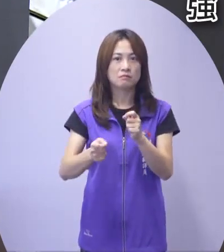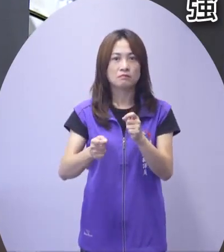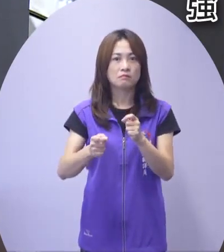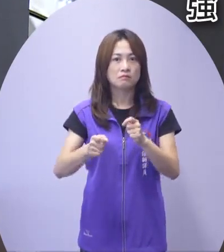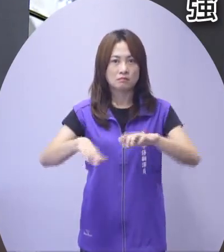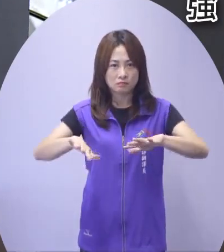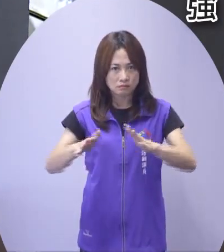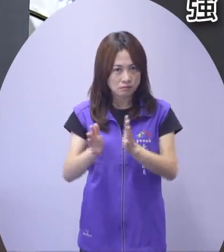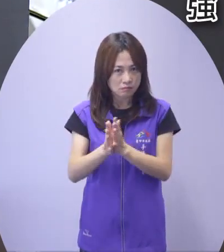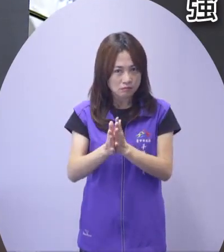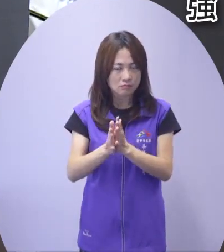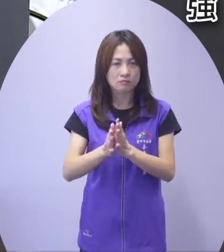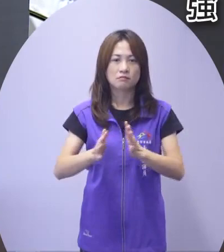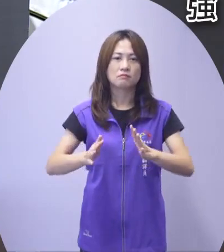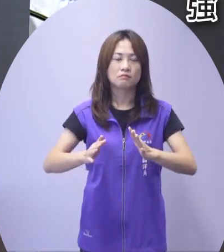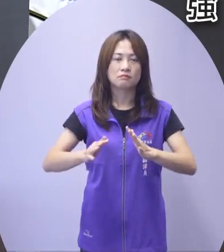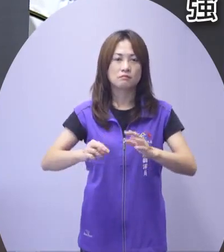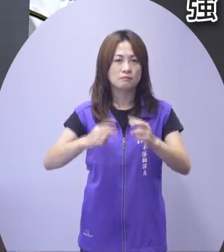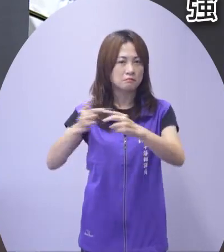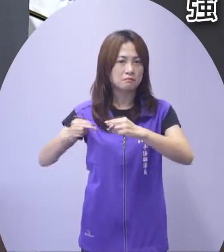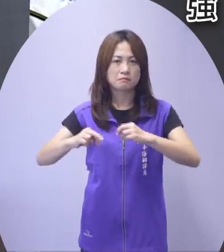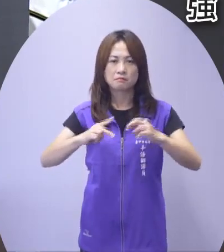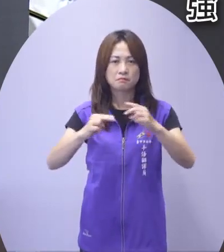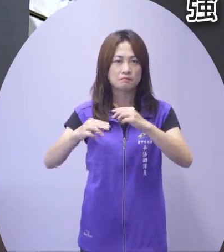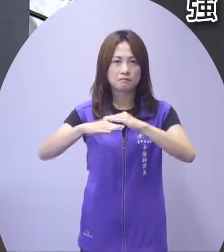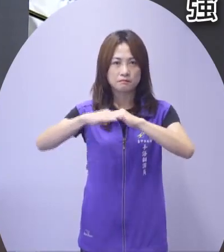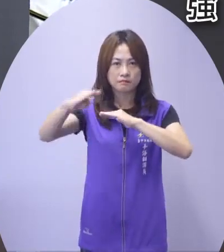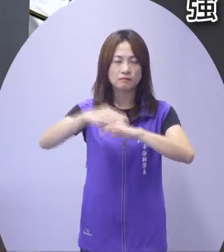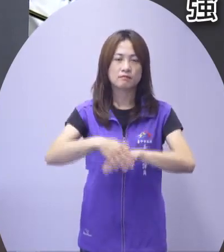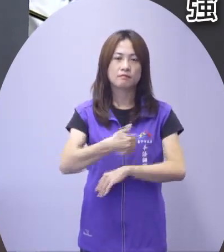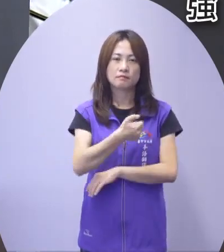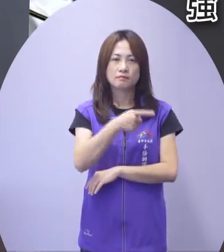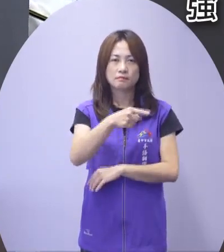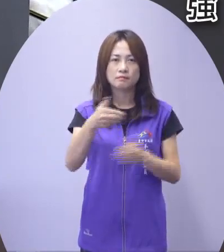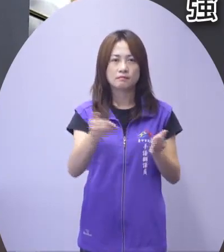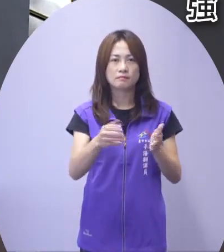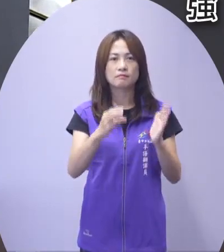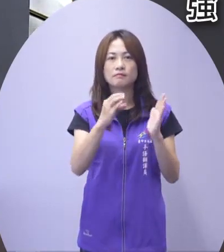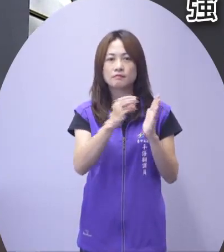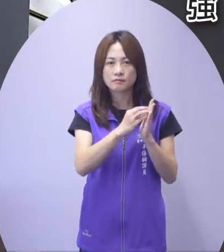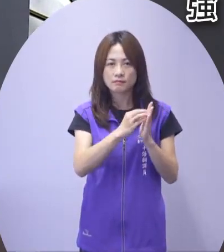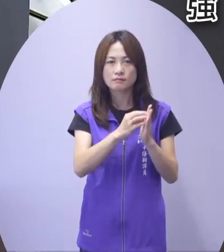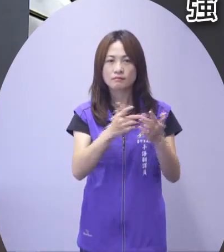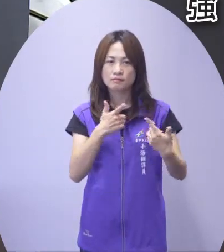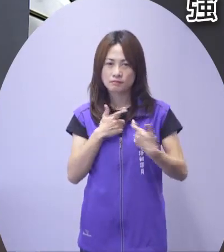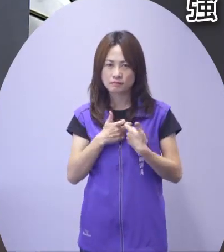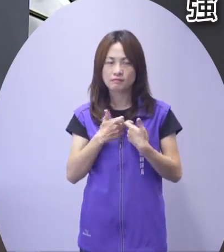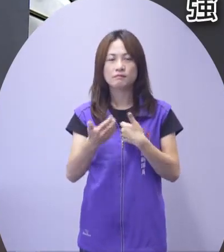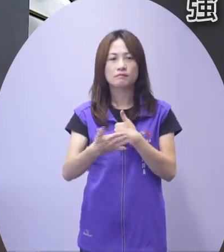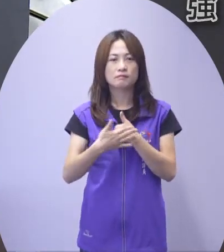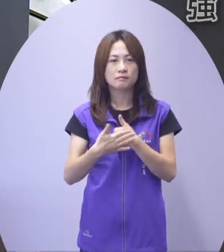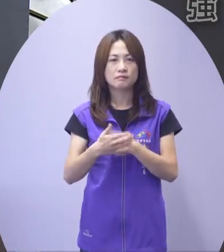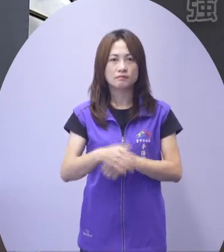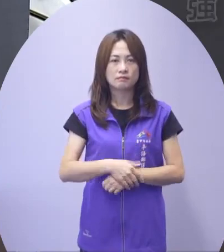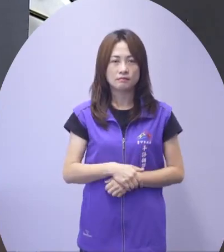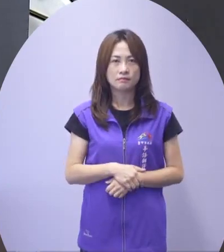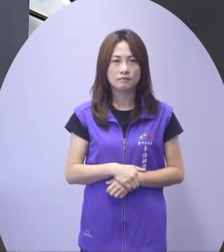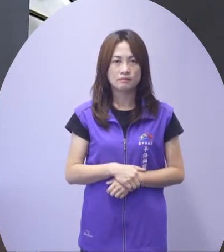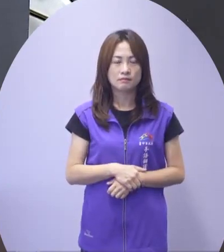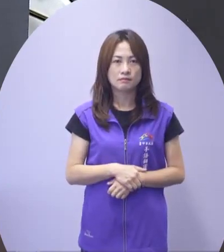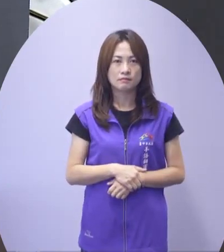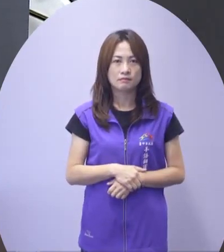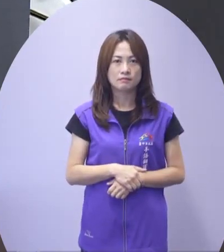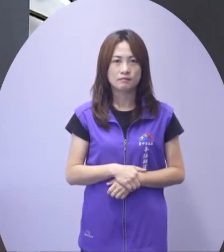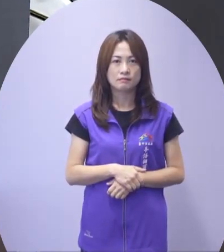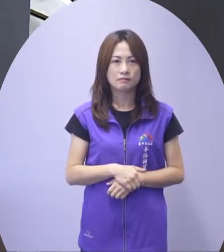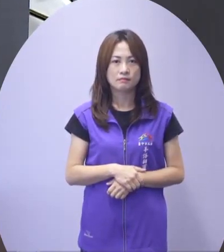感觉更舒服哦。我想这个是特别感谢建设局他们的道路的配合花海的碳品的这样的一个计划哦。以